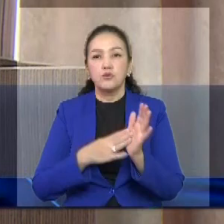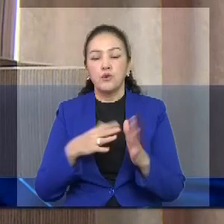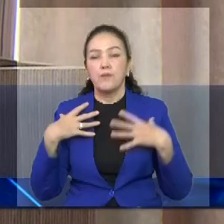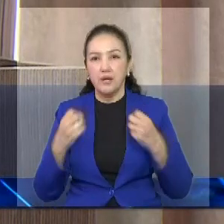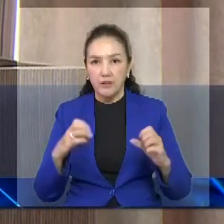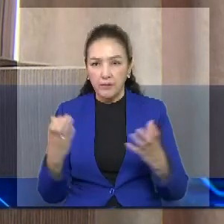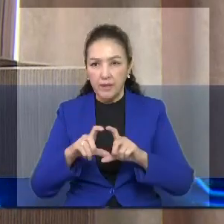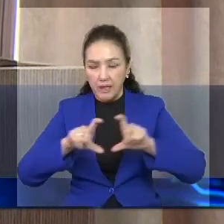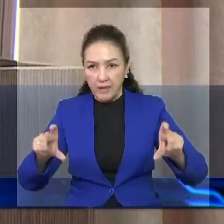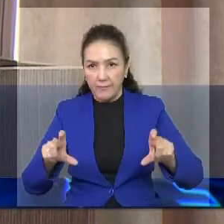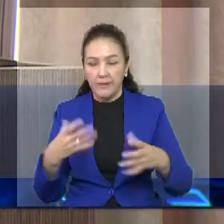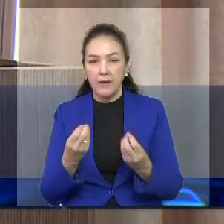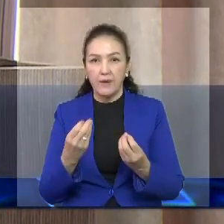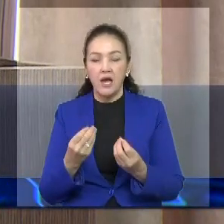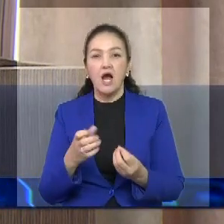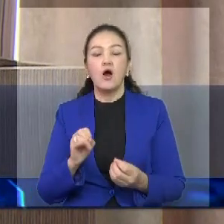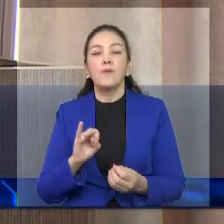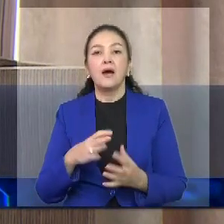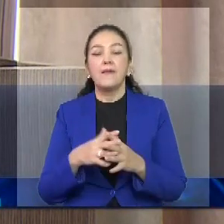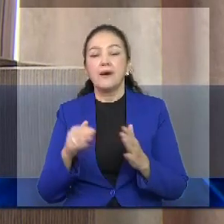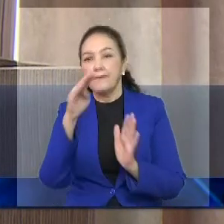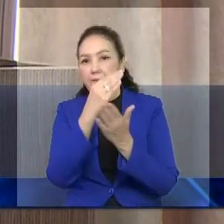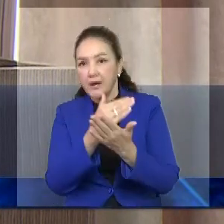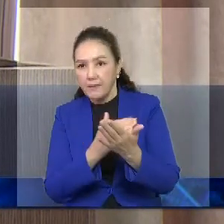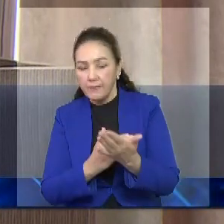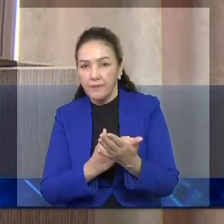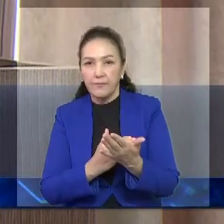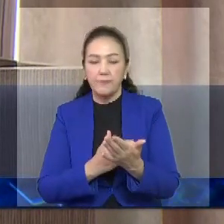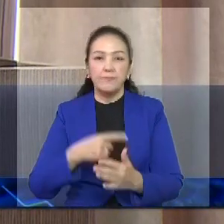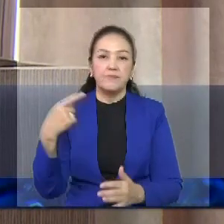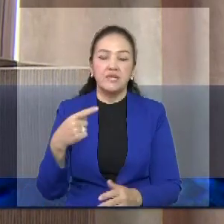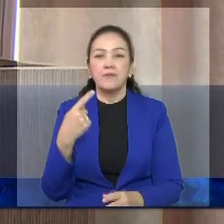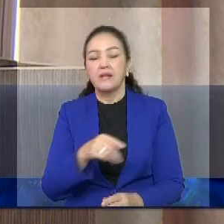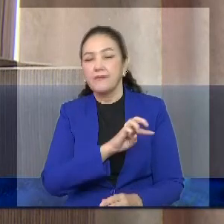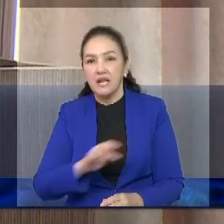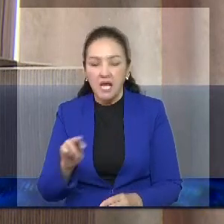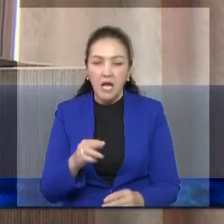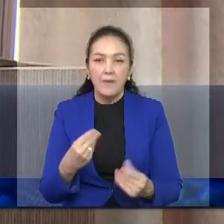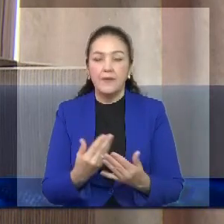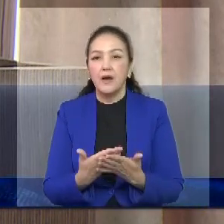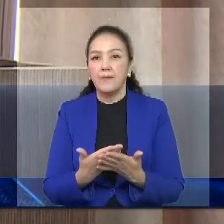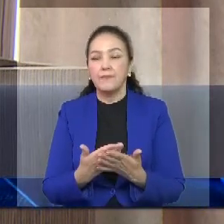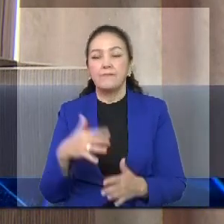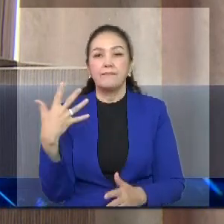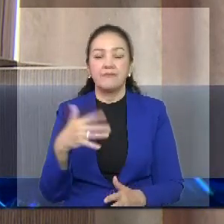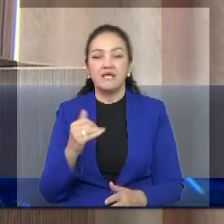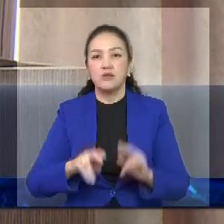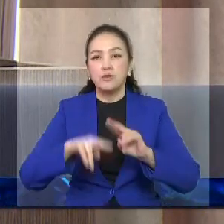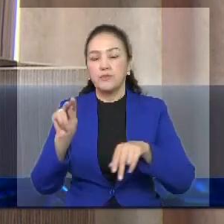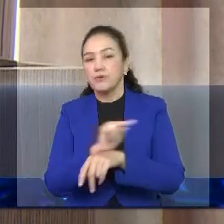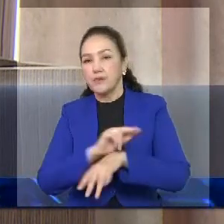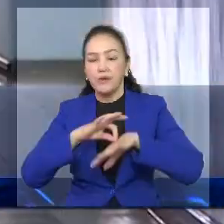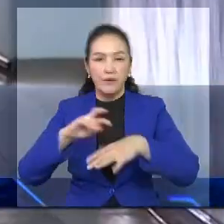денсаулық сақтау объектісіне және ауыл ел бесігі бағдарламасы шеңберінде 1,1 миллиард теңге сомасына 5 нысан күрделі